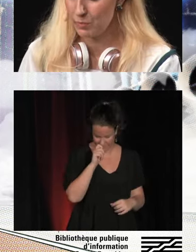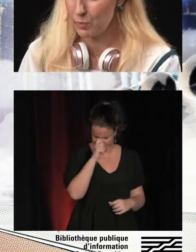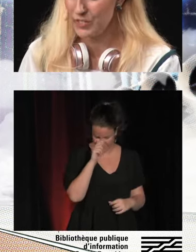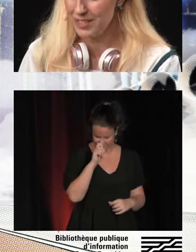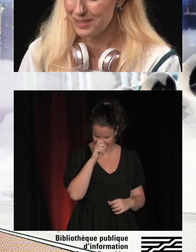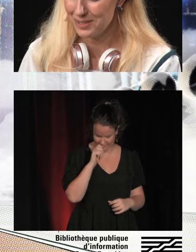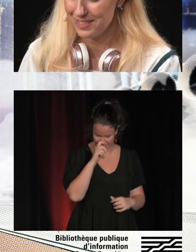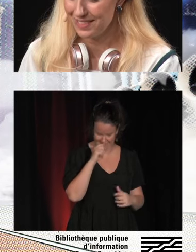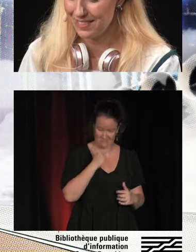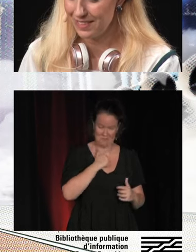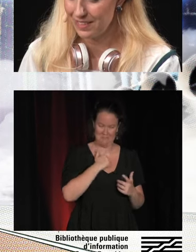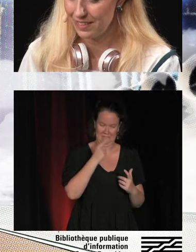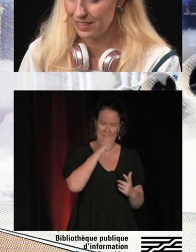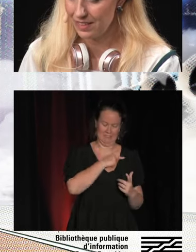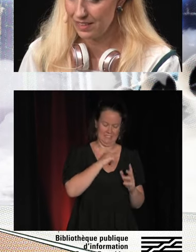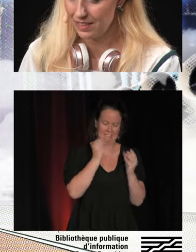J'aime bien me maudire...